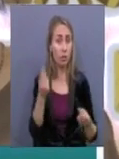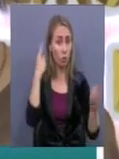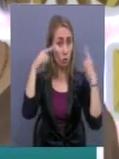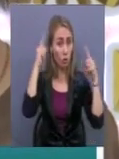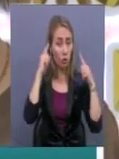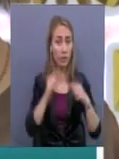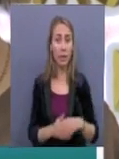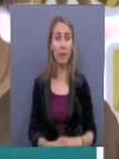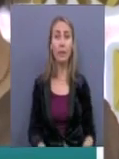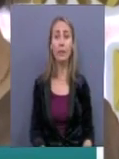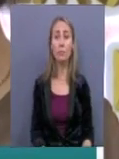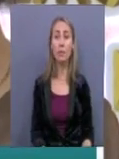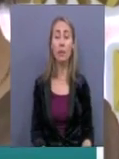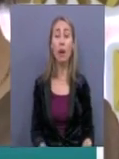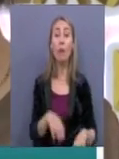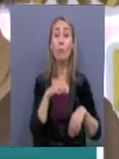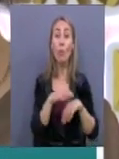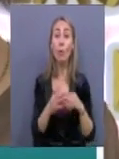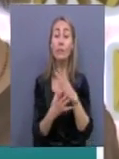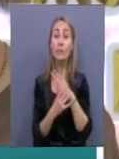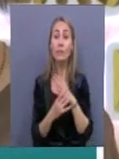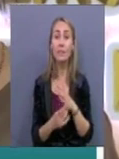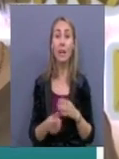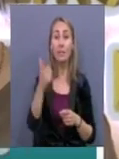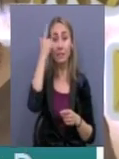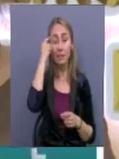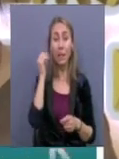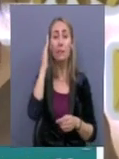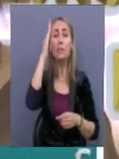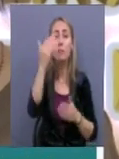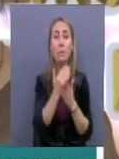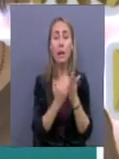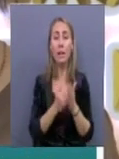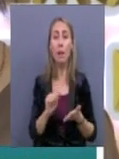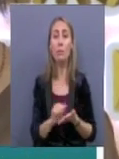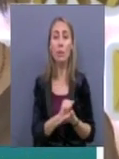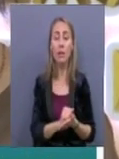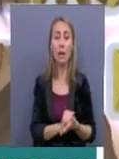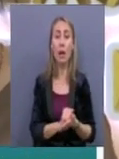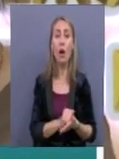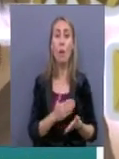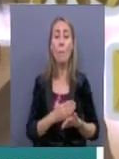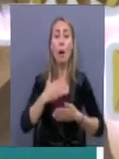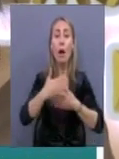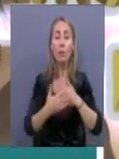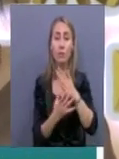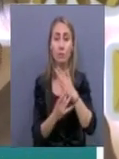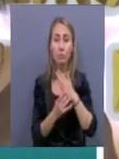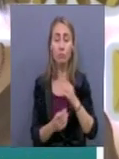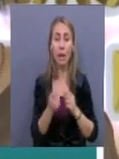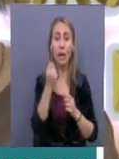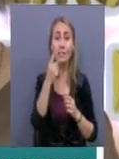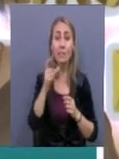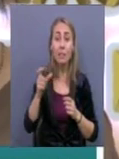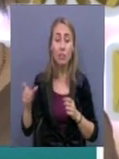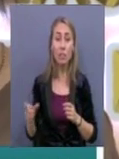пен этика биік деңгейде болуы керек. Біз бүгін республикада облыс намысын биік деңгейде қорғайтын Ақмола облысының үздік мемлекеттік